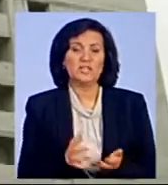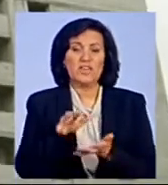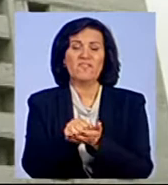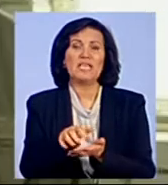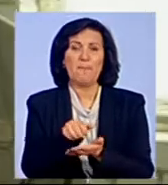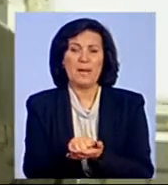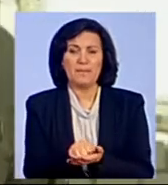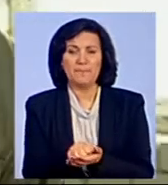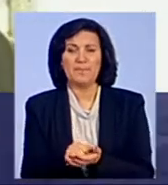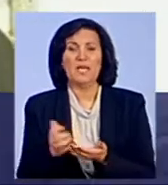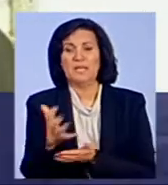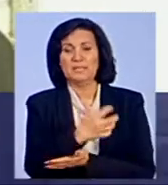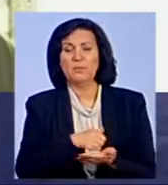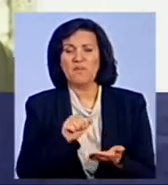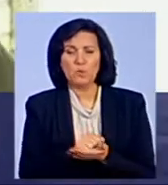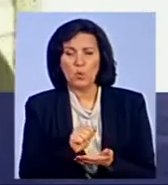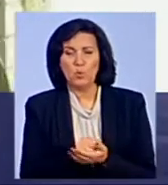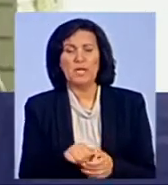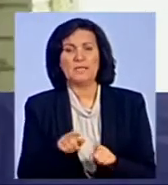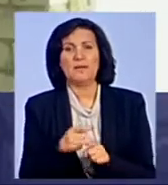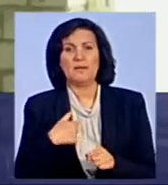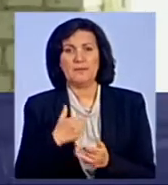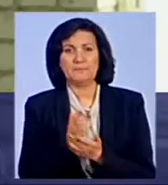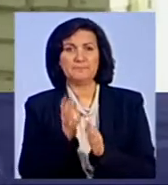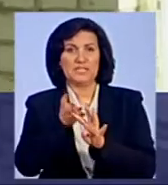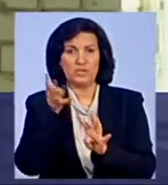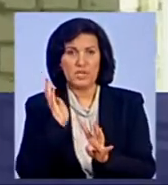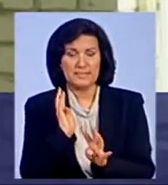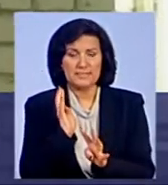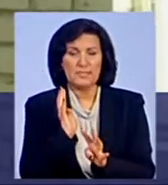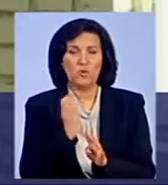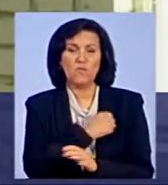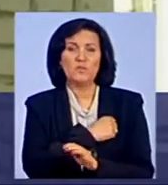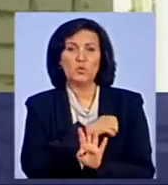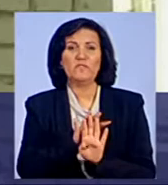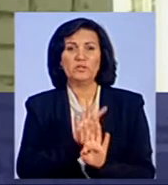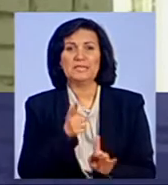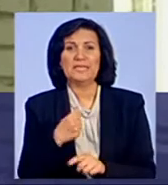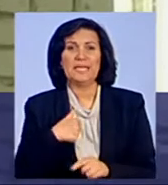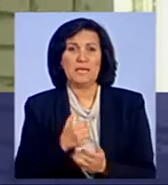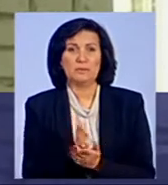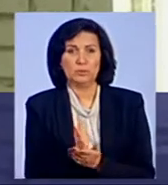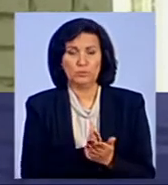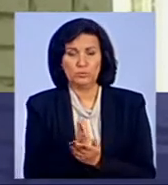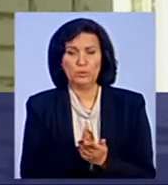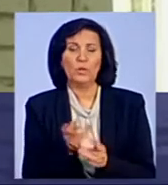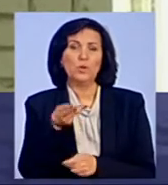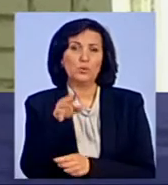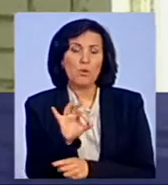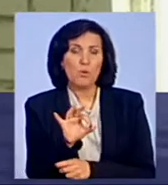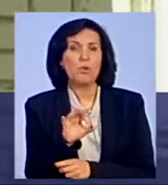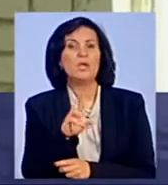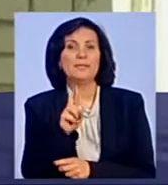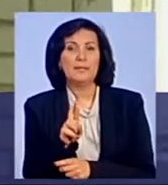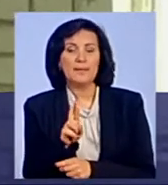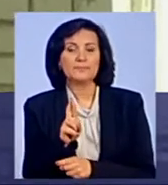винаймає. Зібрав документи, а так як я стою на черзі в військовій частині, де я проходжу службу, то